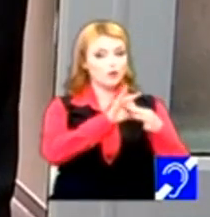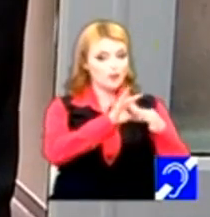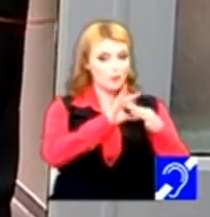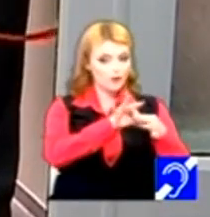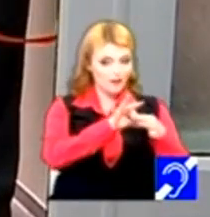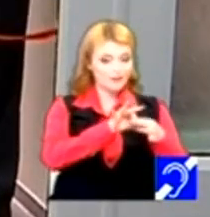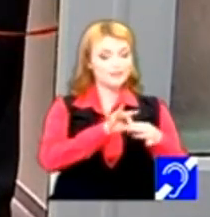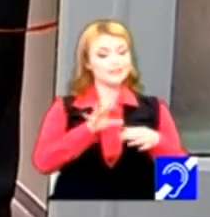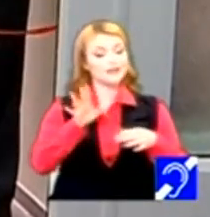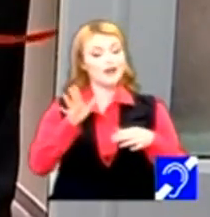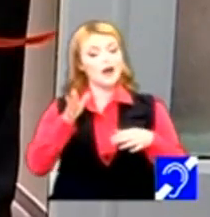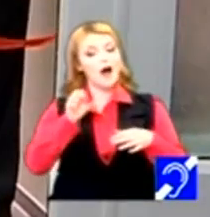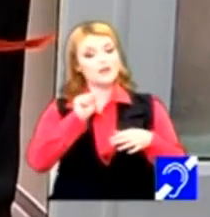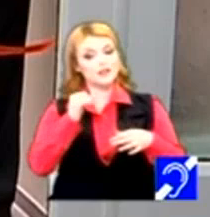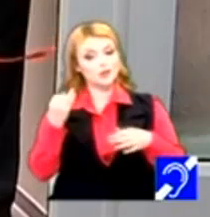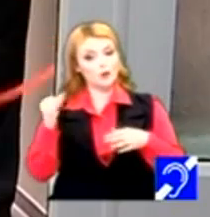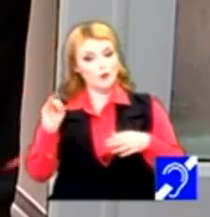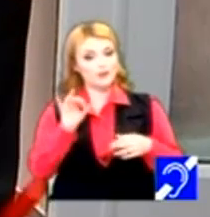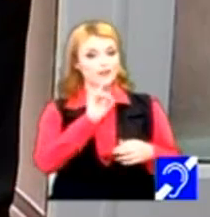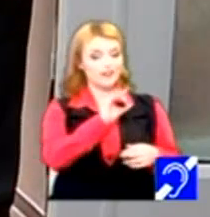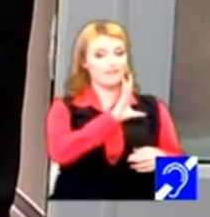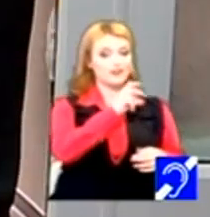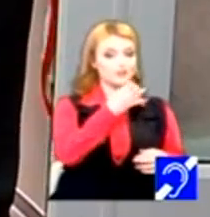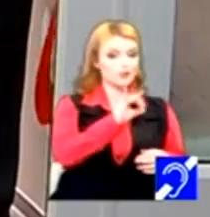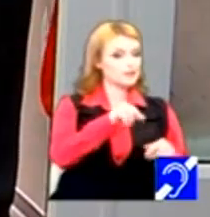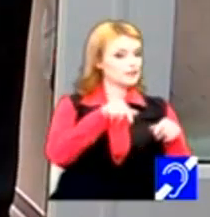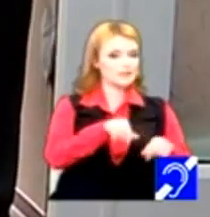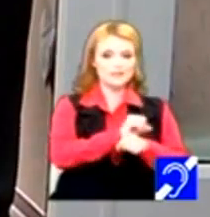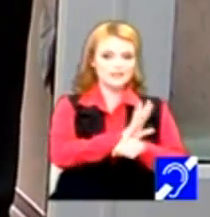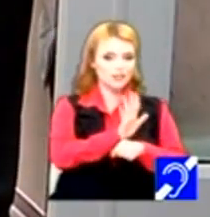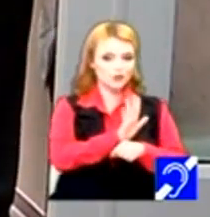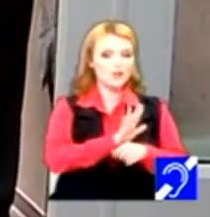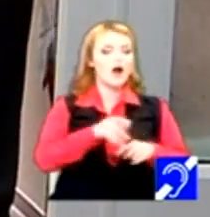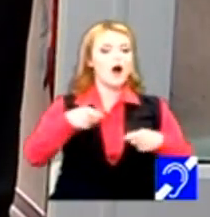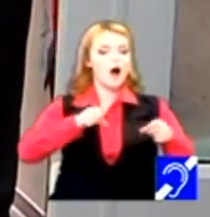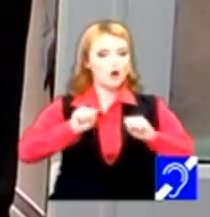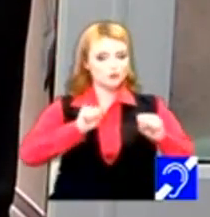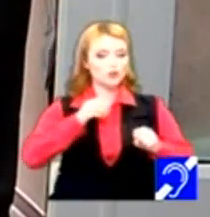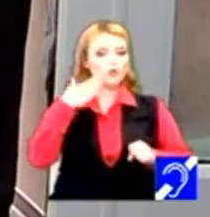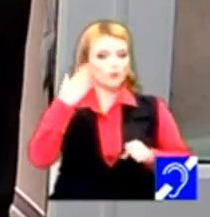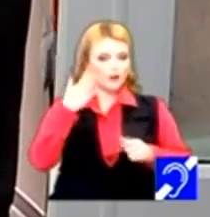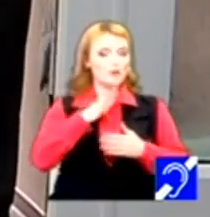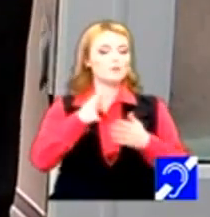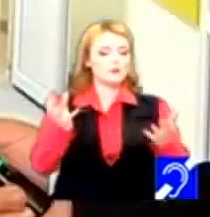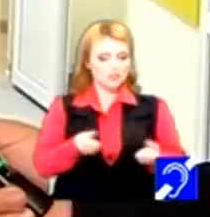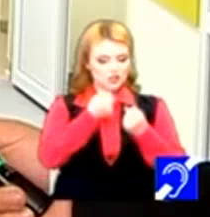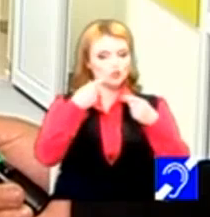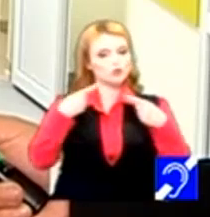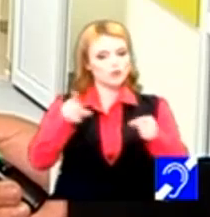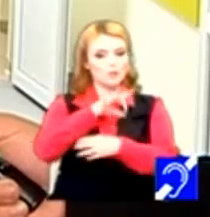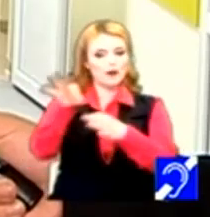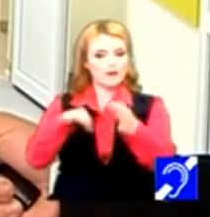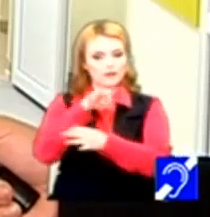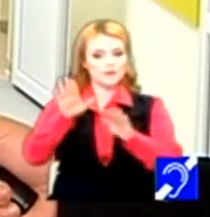transfrontalieră între județul Vaslui și a Nenii Noi nu se va opri aici. Autoritățile române își propun să susțină și alte proiecte locale.